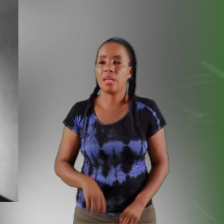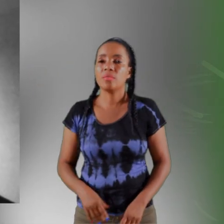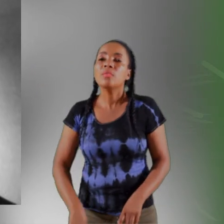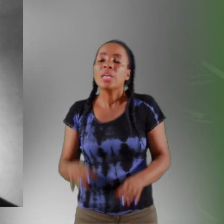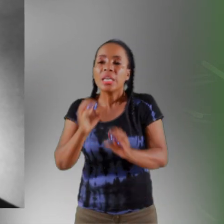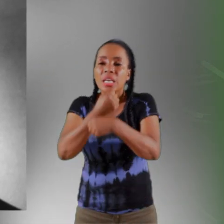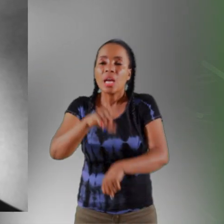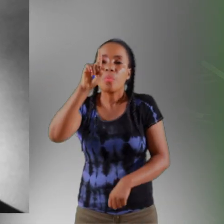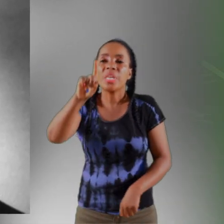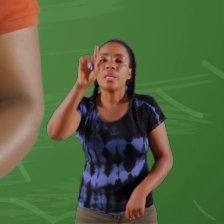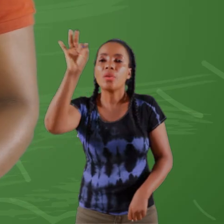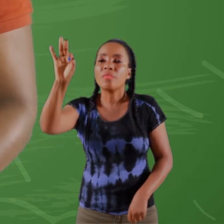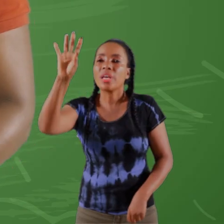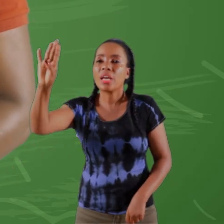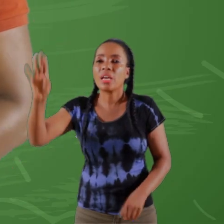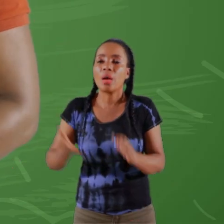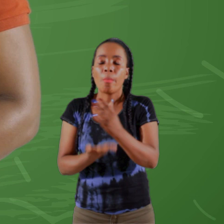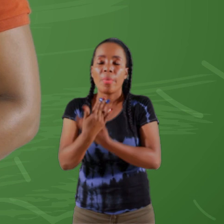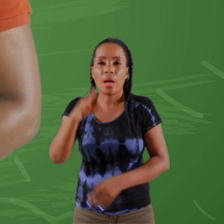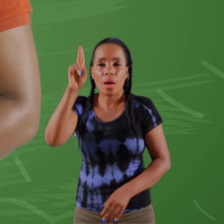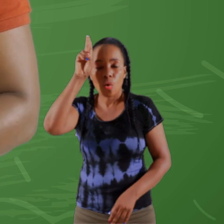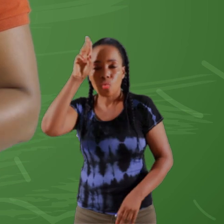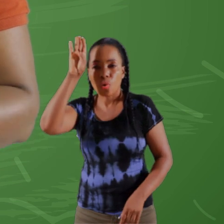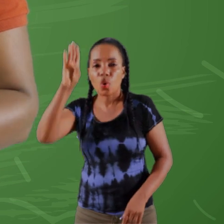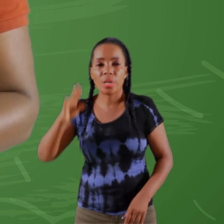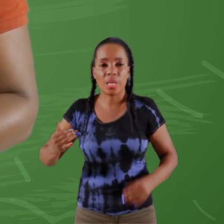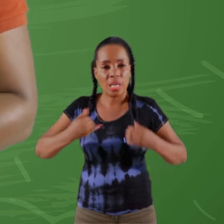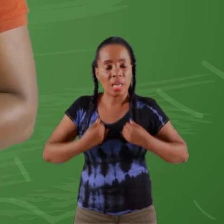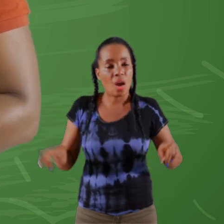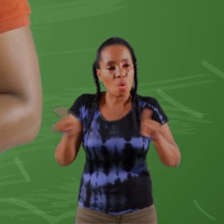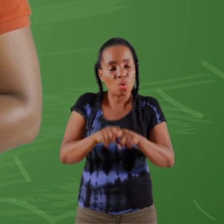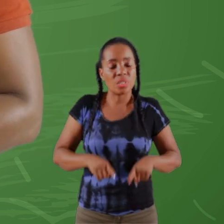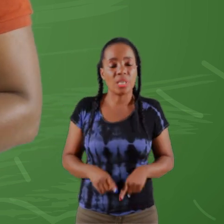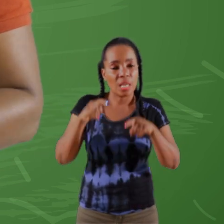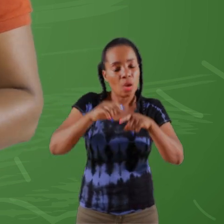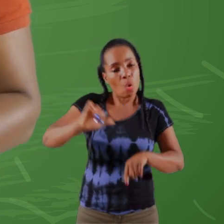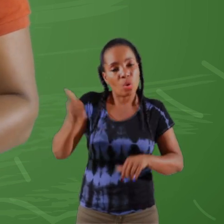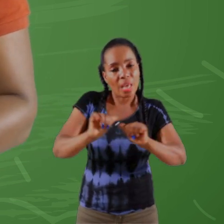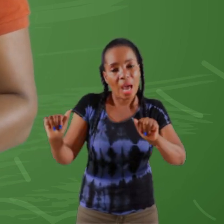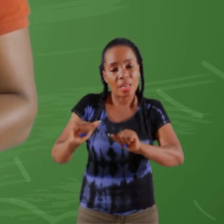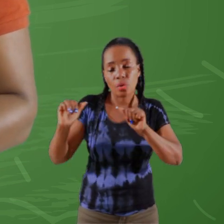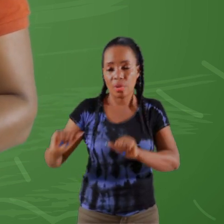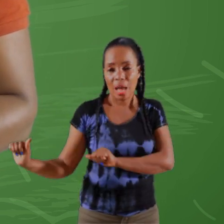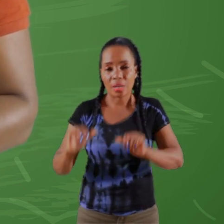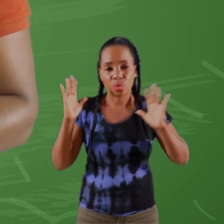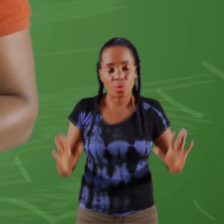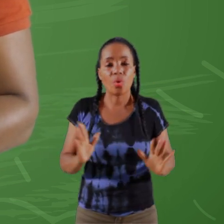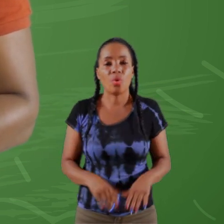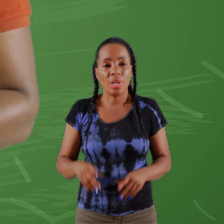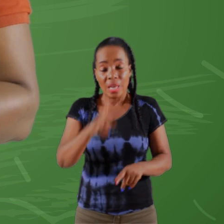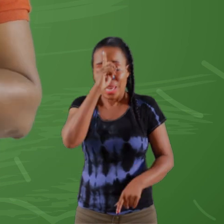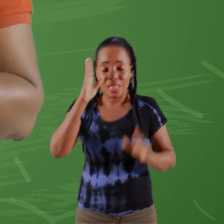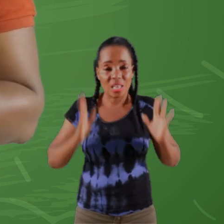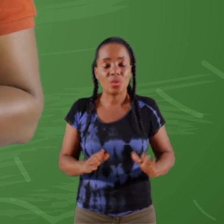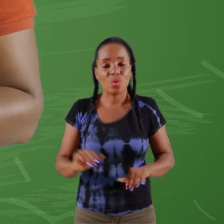Félix Houphouët-Boigny. Nous avons aussi comme acteurs les intellectuels africains. Qui sont les intellectuels africains?